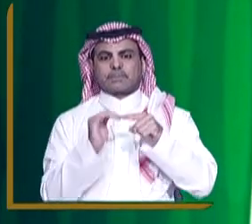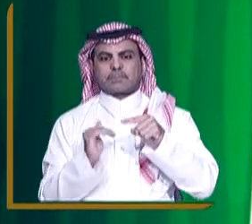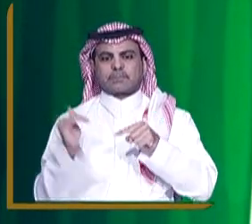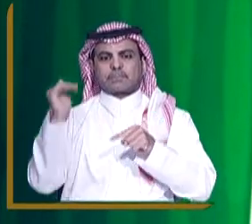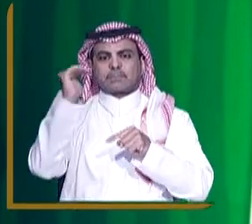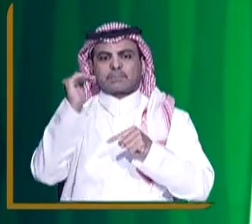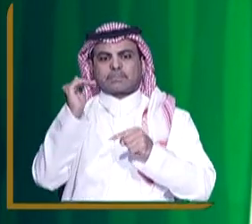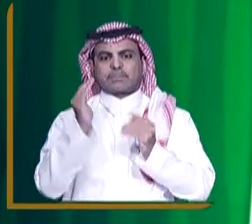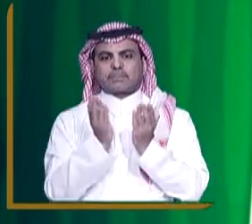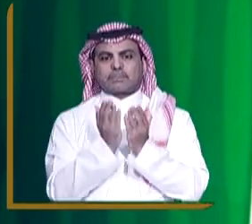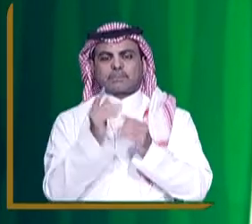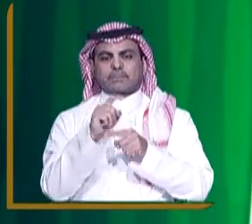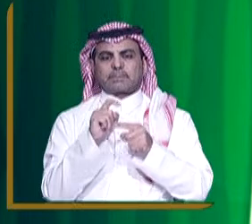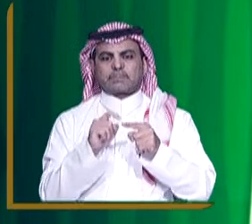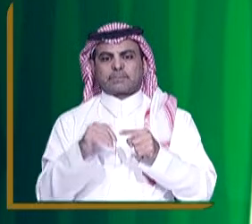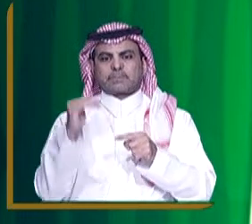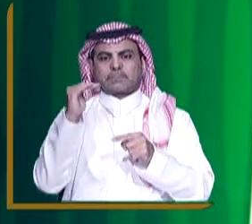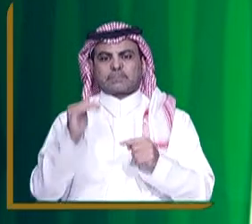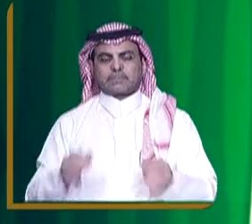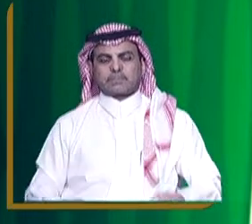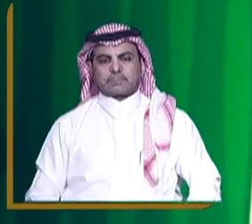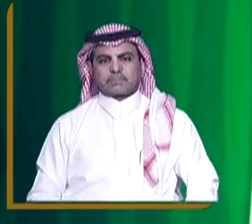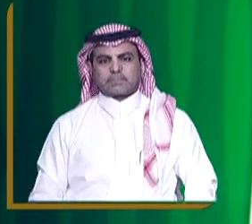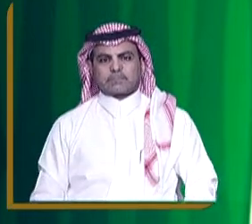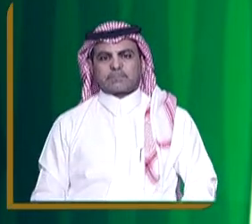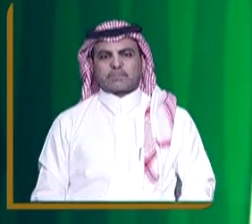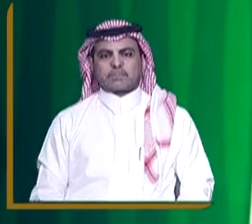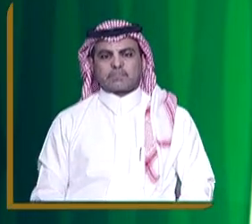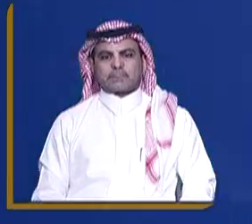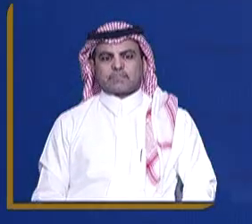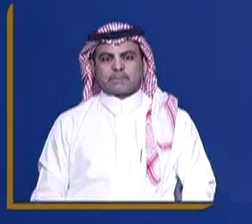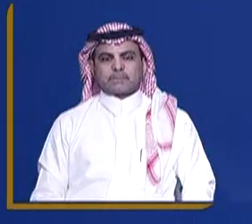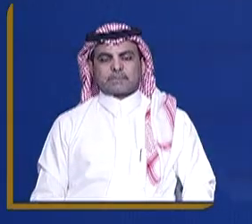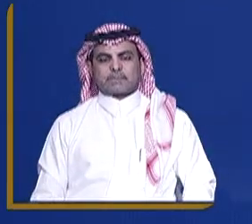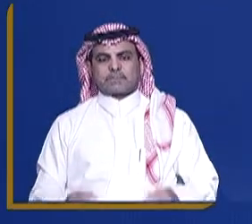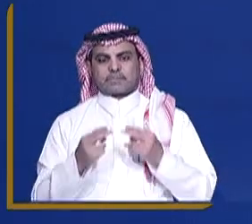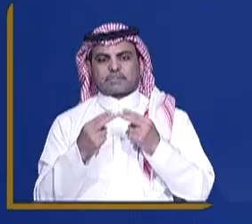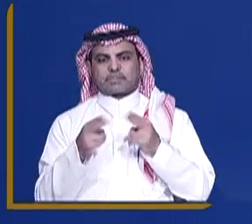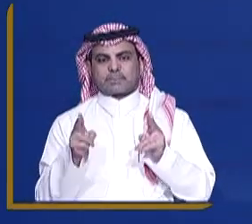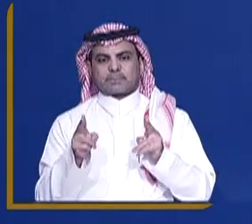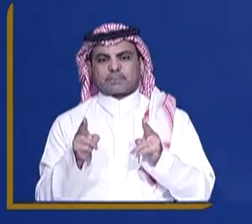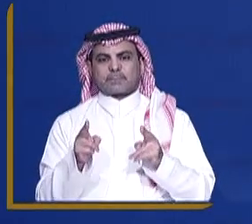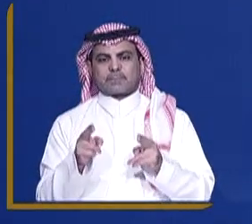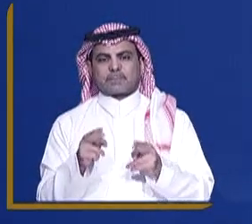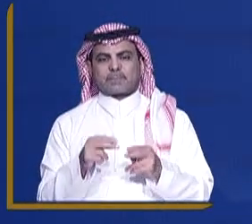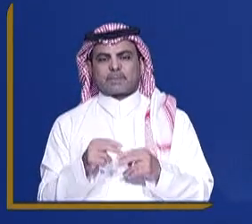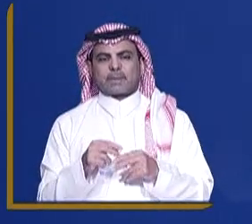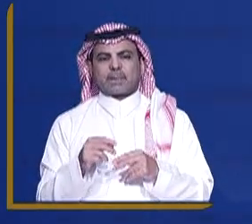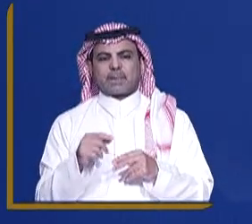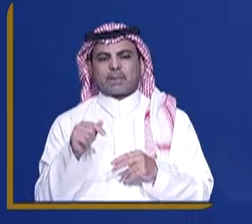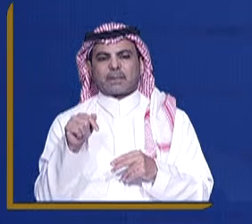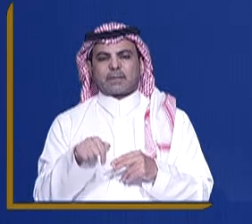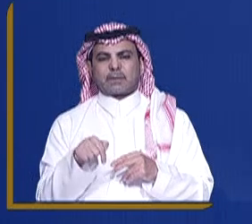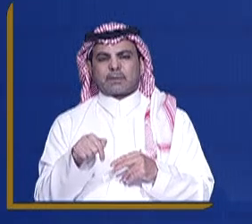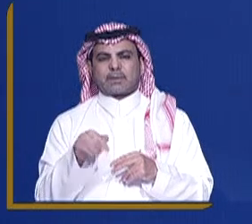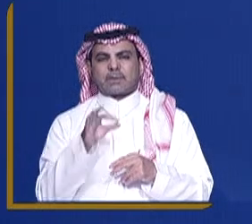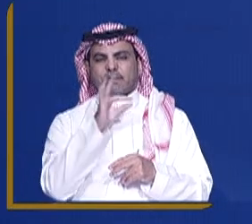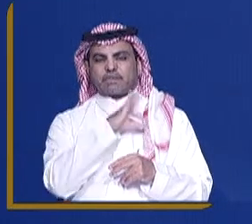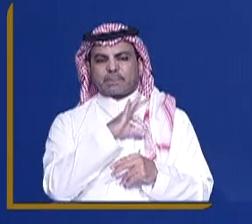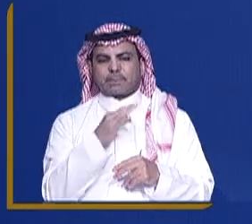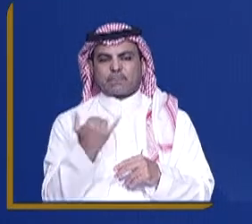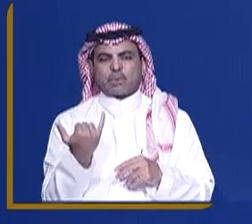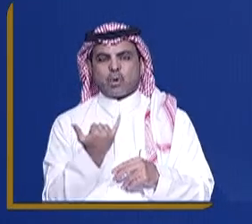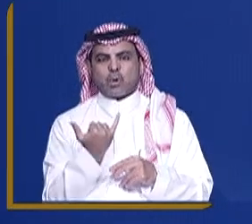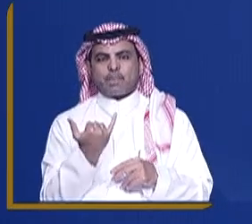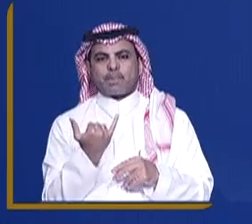العالية ونسبهم العالي. طيب، أولا في البداية بالنسبة لل، يمكن هذه فرصة يعني